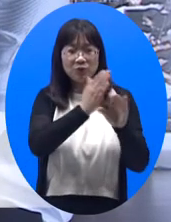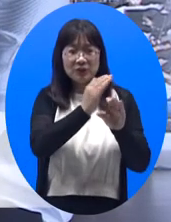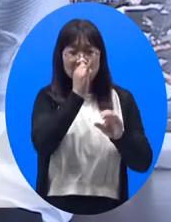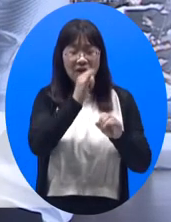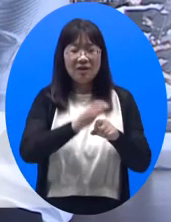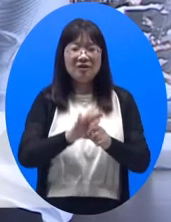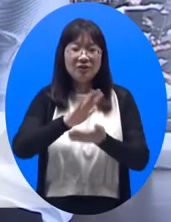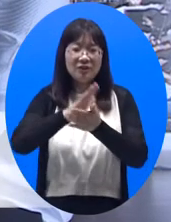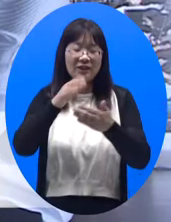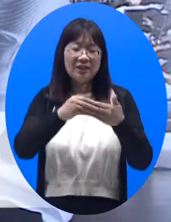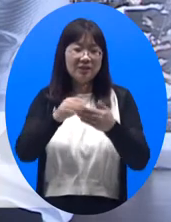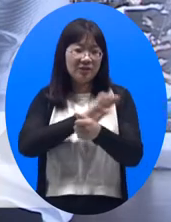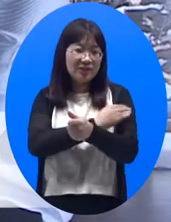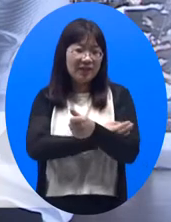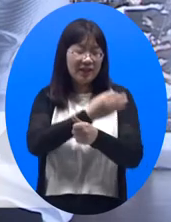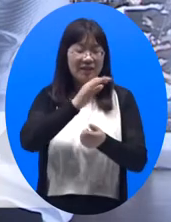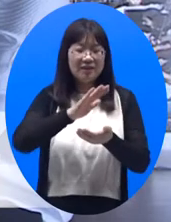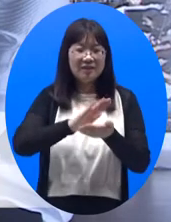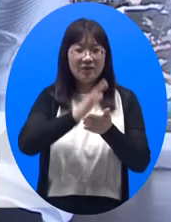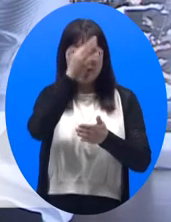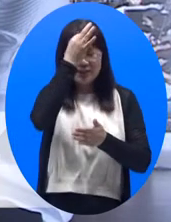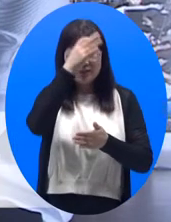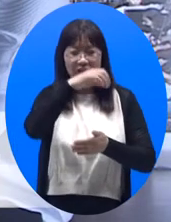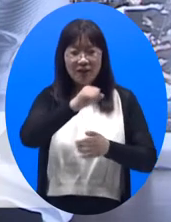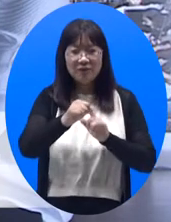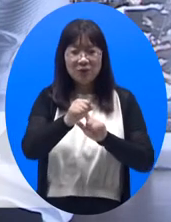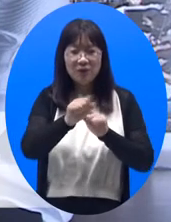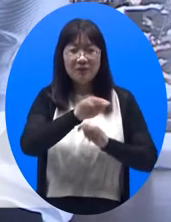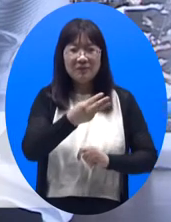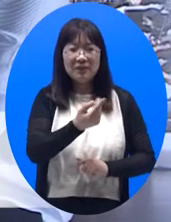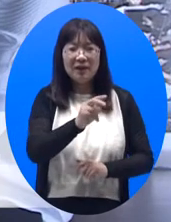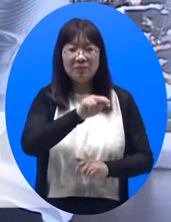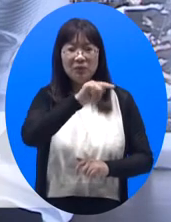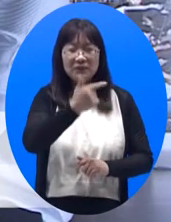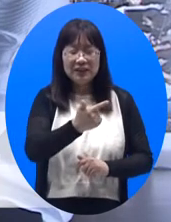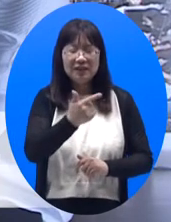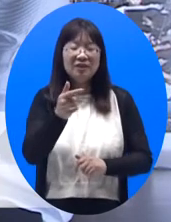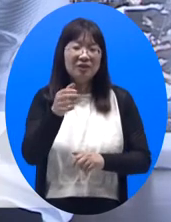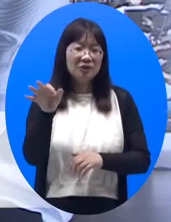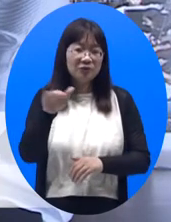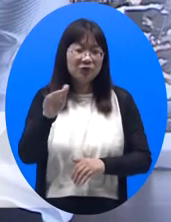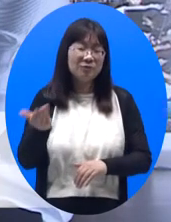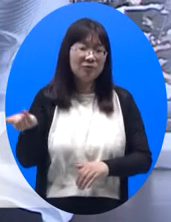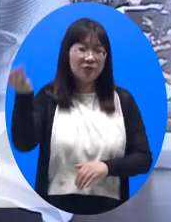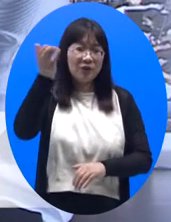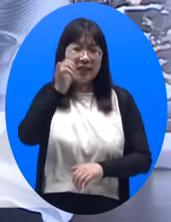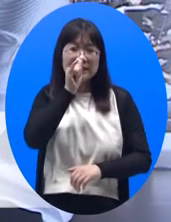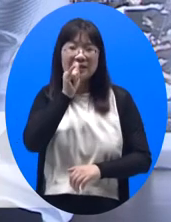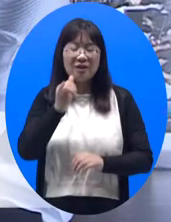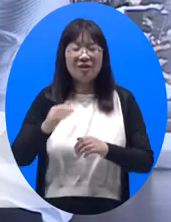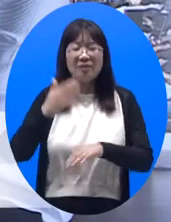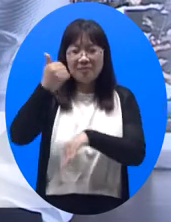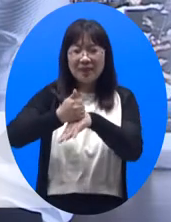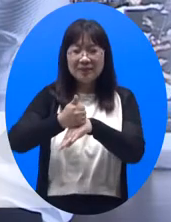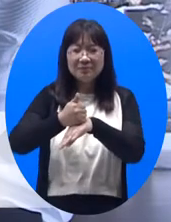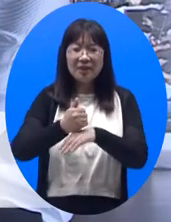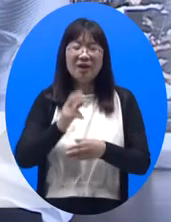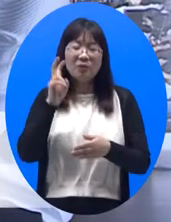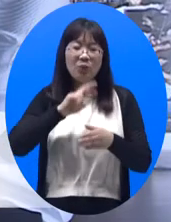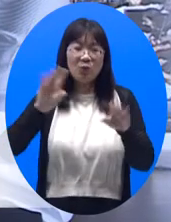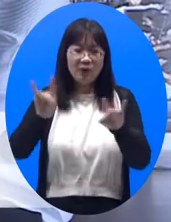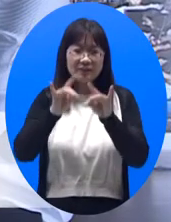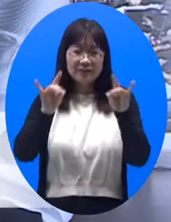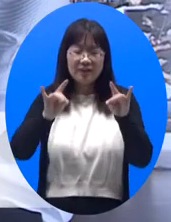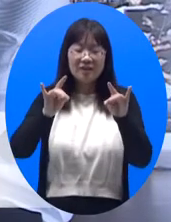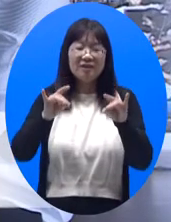뛰어난 예술성으로 경기피를 국제적인 수준의 오케스트라로 끌어올렸는데요. 고별 공연 연습에 한창인 마스모 자네티를 만나고